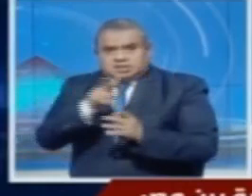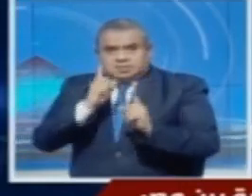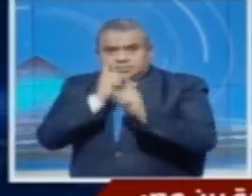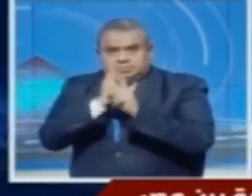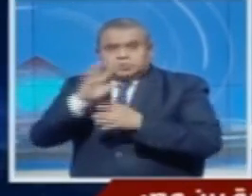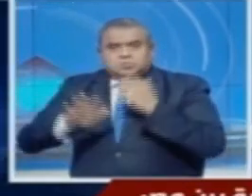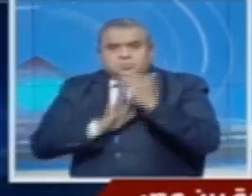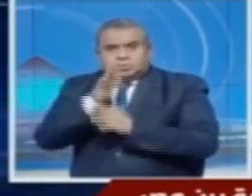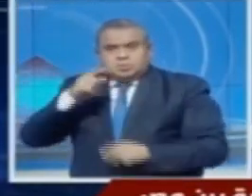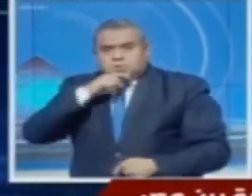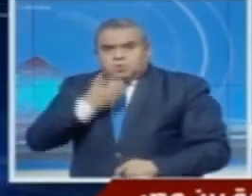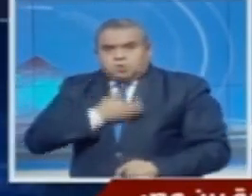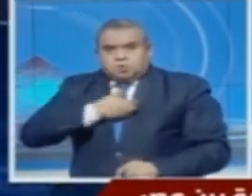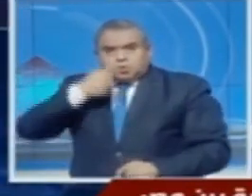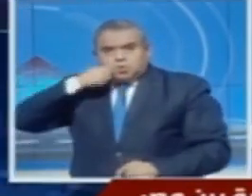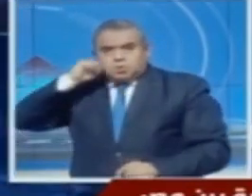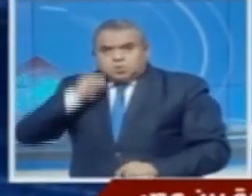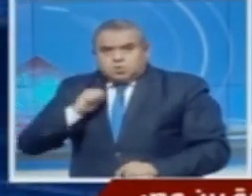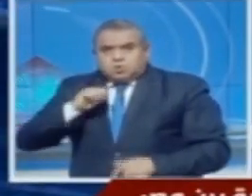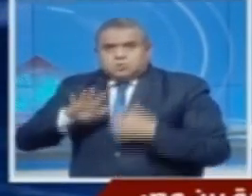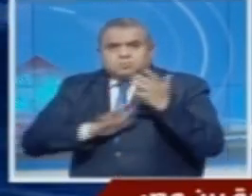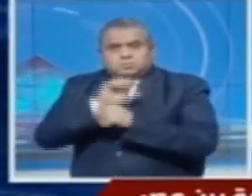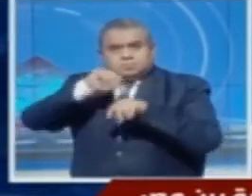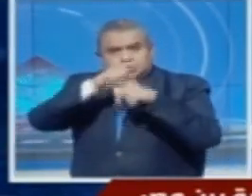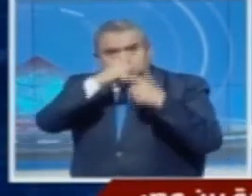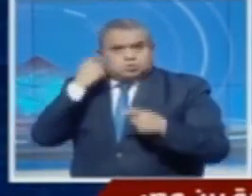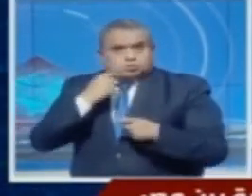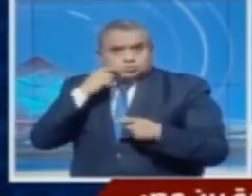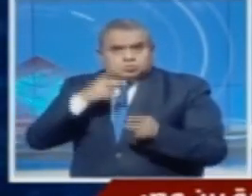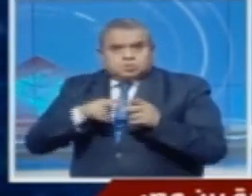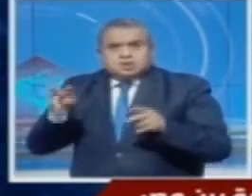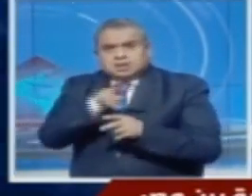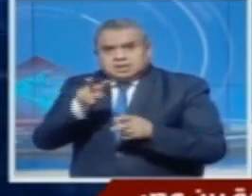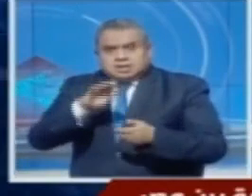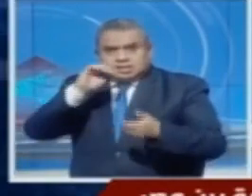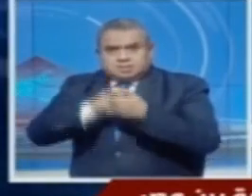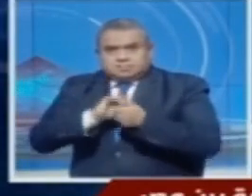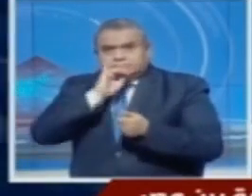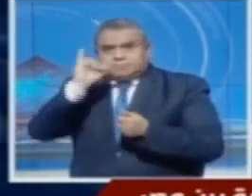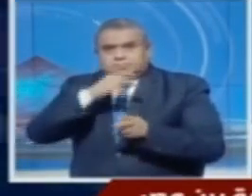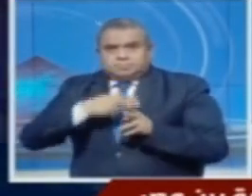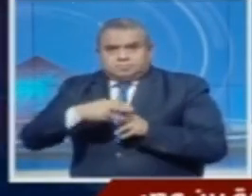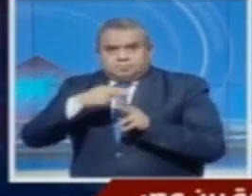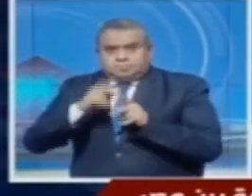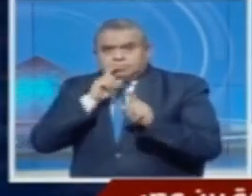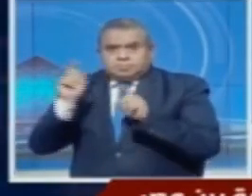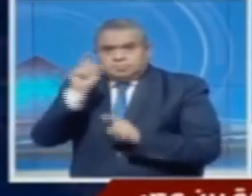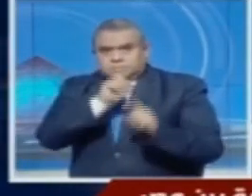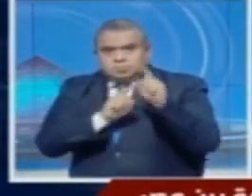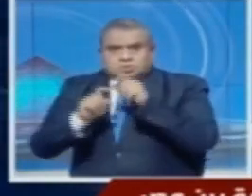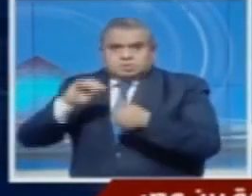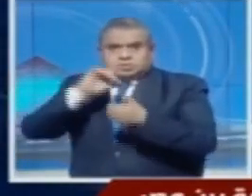تطورات الأزمة الروسية الأوكرانية والأزمة الراهنة في السودان، حيث توافق الجانبان بشأن أهمية مواصلة